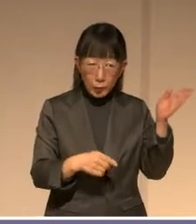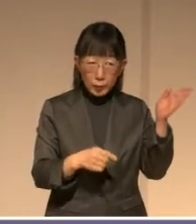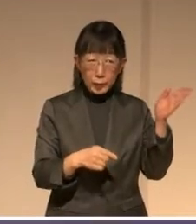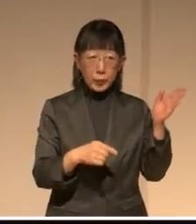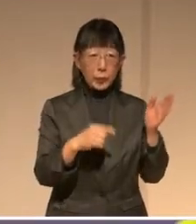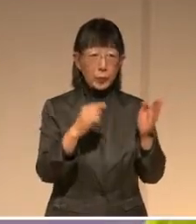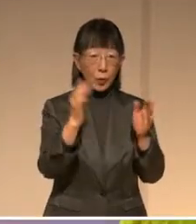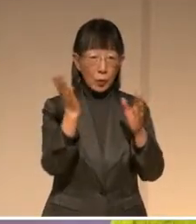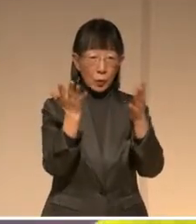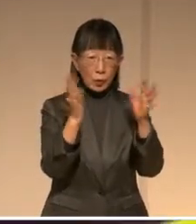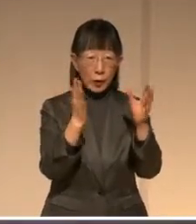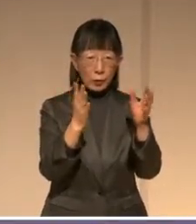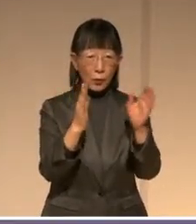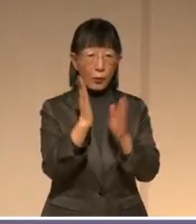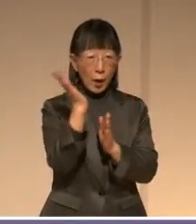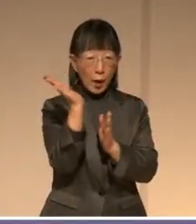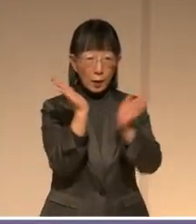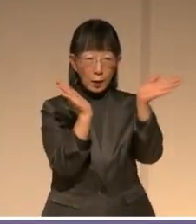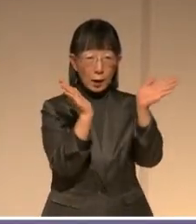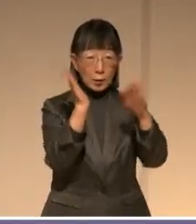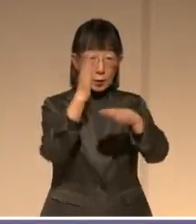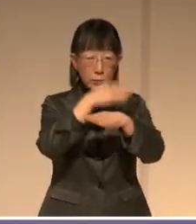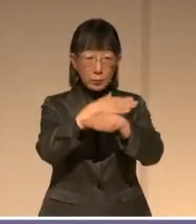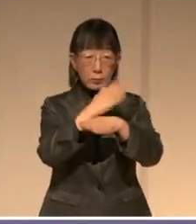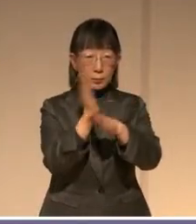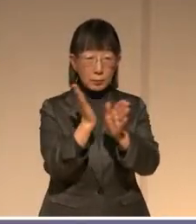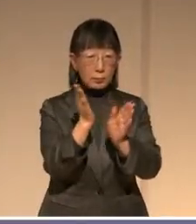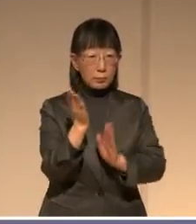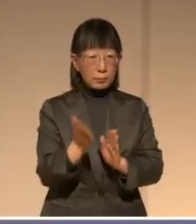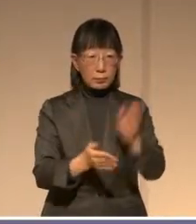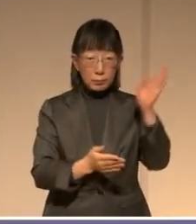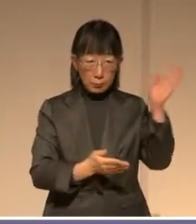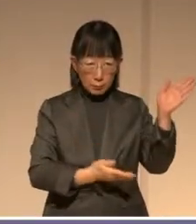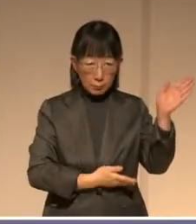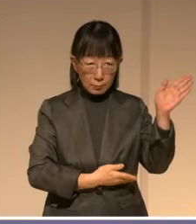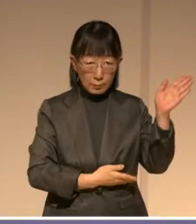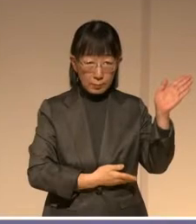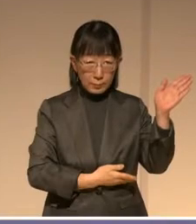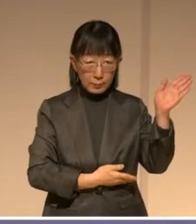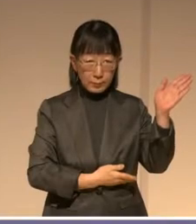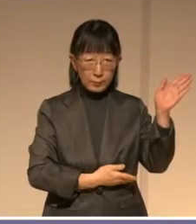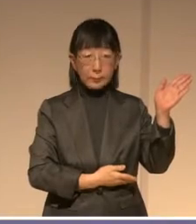手の先様って言う感じですかね色々な形に